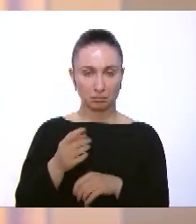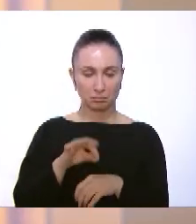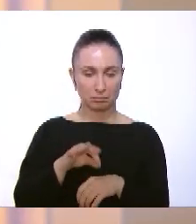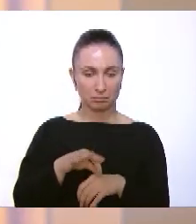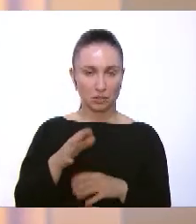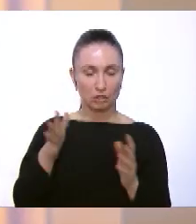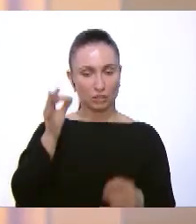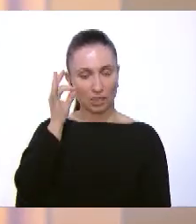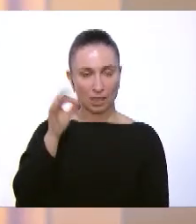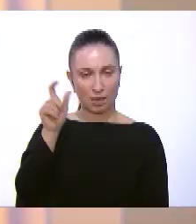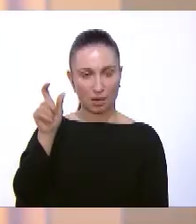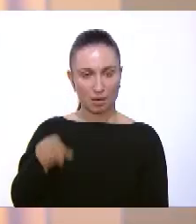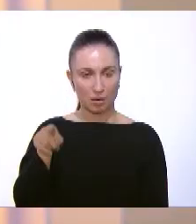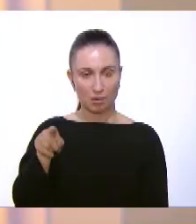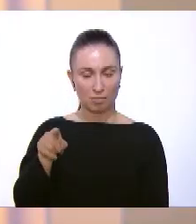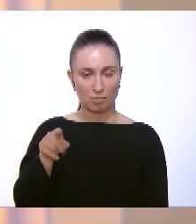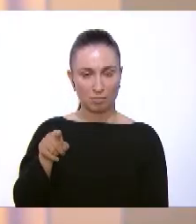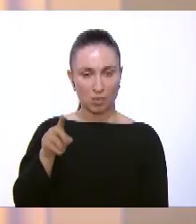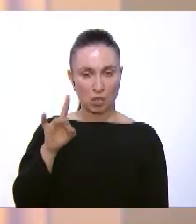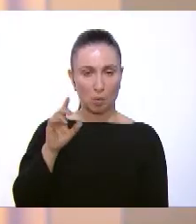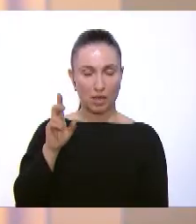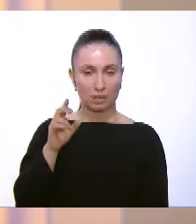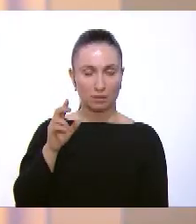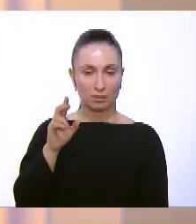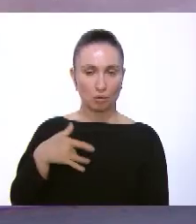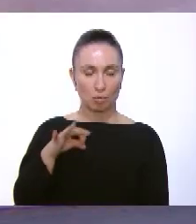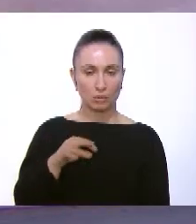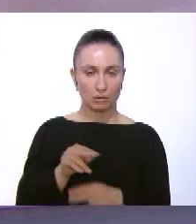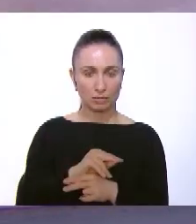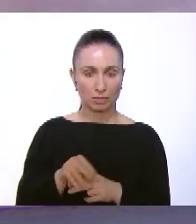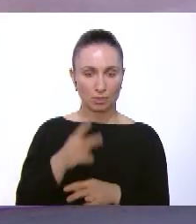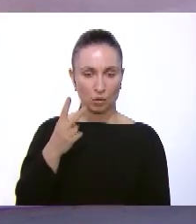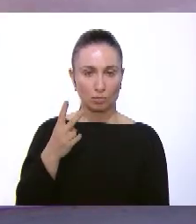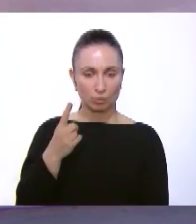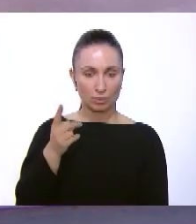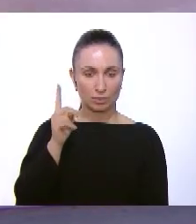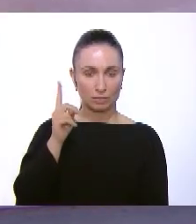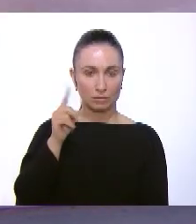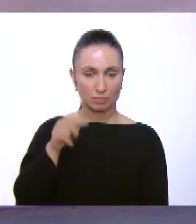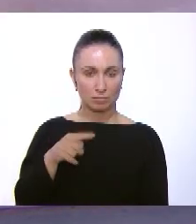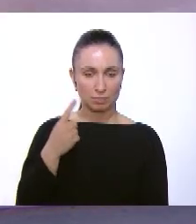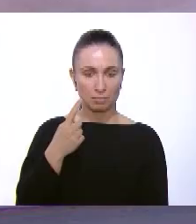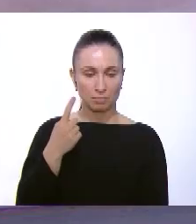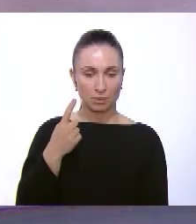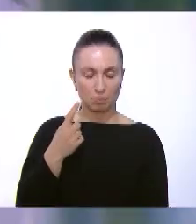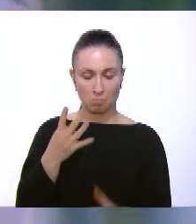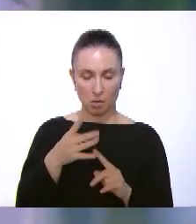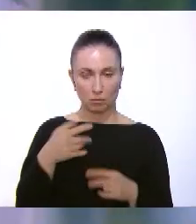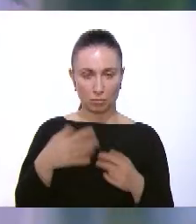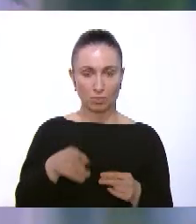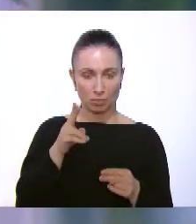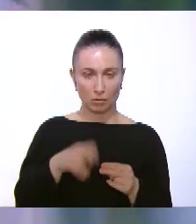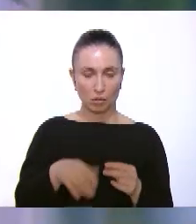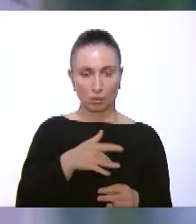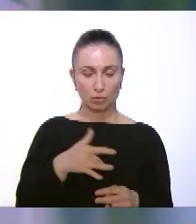დიდი გერმანელი მიკრობიოლოგის რობერტ კოხის მიერ და 21 საუკუნის პირველი მეოთხედი უკვე დასრულდა